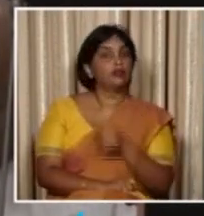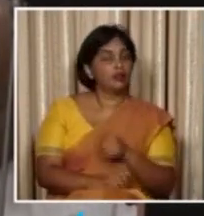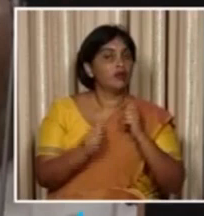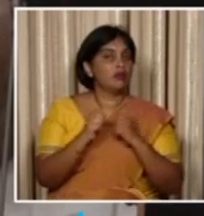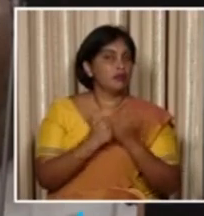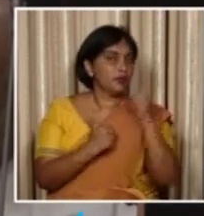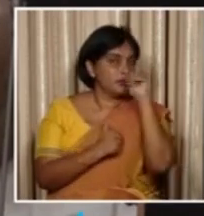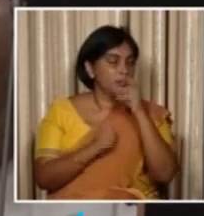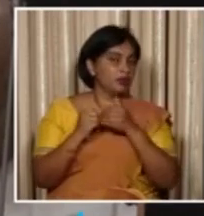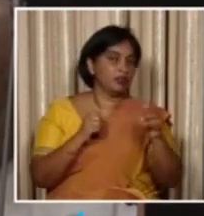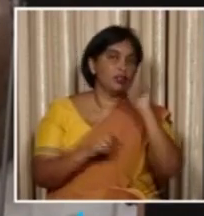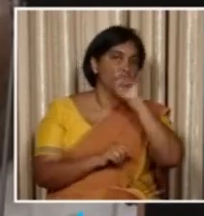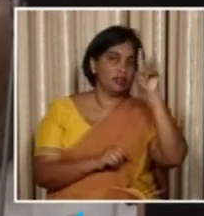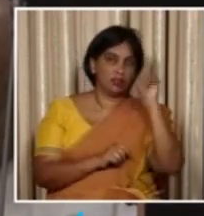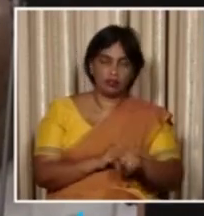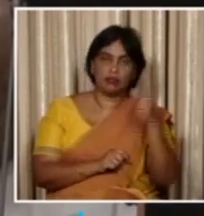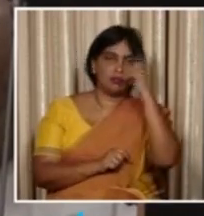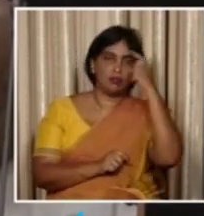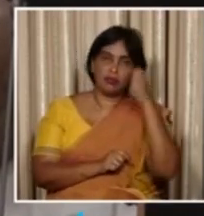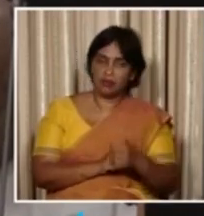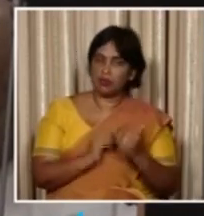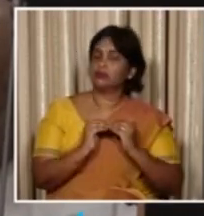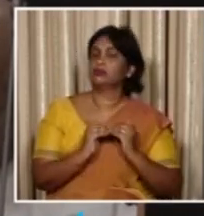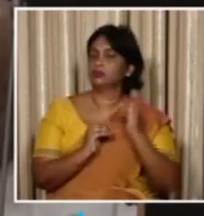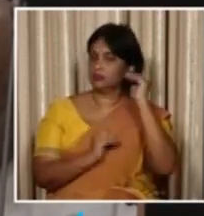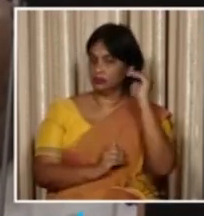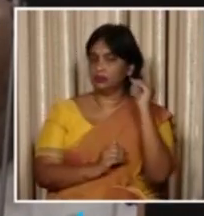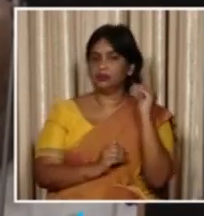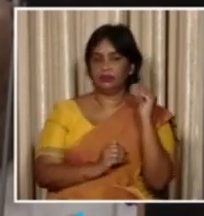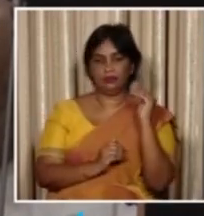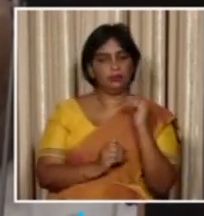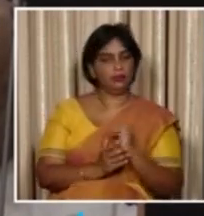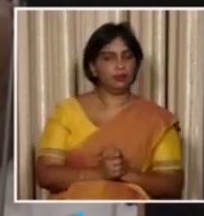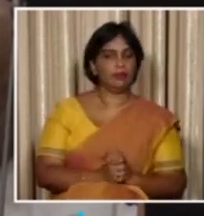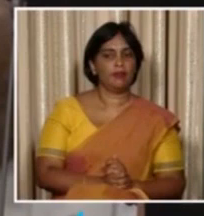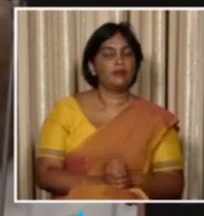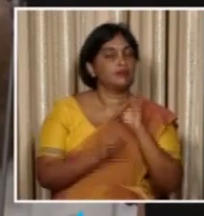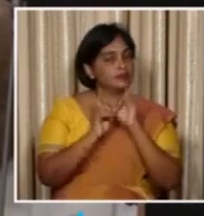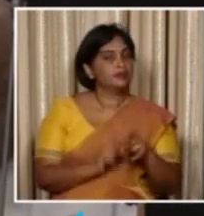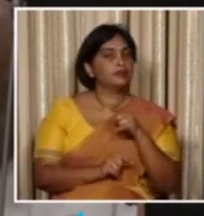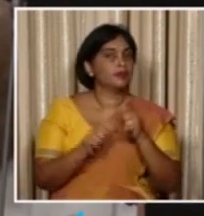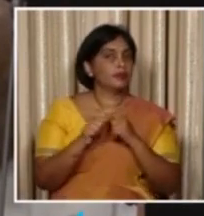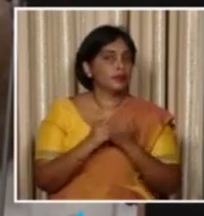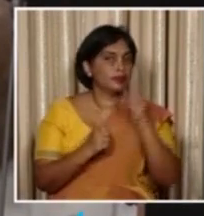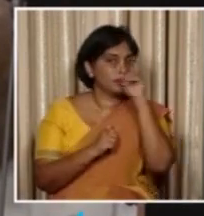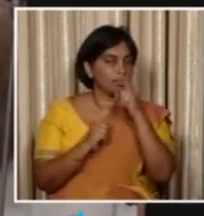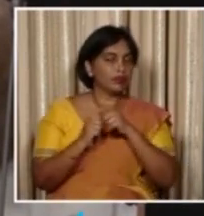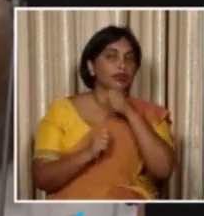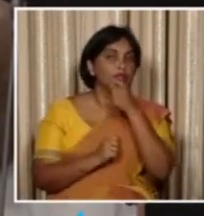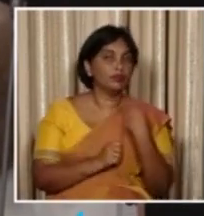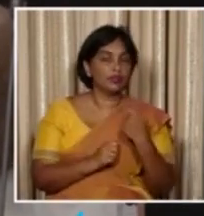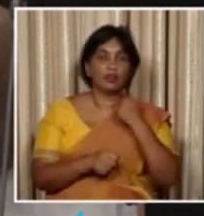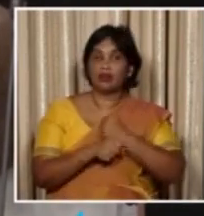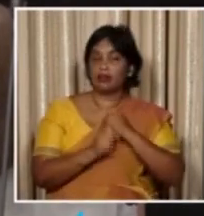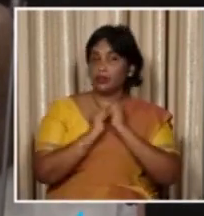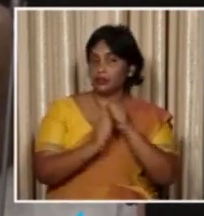අප්‍රේල් මාසයේ සිට රුපියල් 10000ක මාසික ජීවනාධාරයක් දක්වා වැඩි කළා. එමෙන්ම අප්‍රේල් මාසයේ සිට විශ්‍රාමික රජයේ